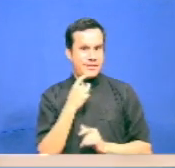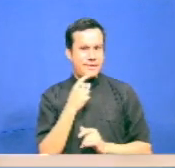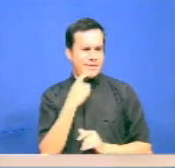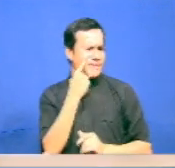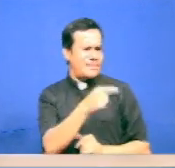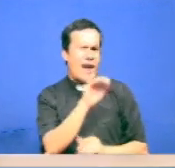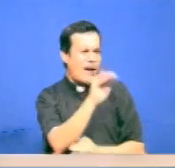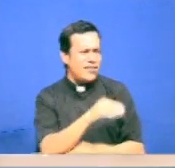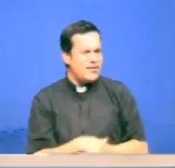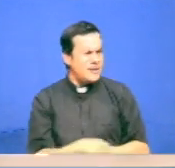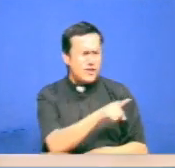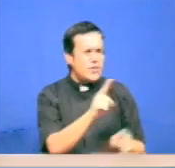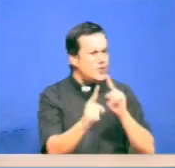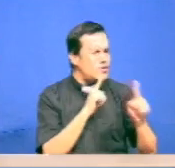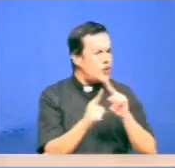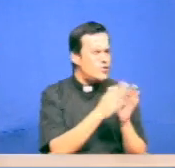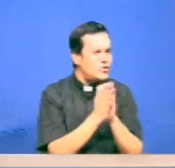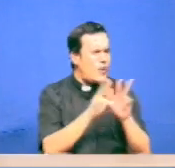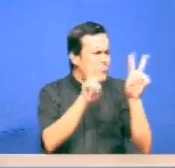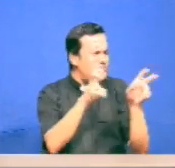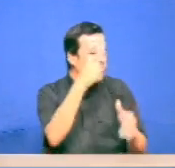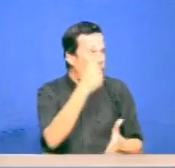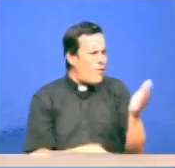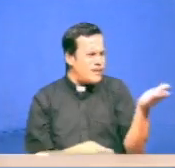gani mnayosemezana mnapotembea njiani?"